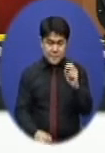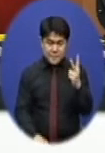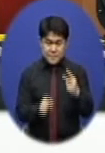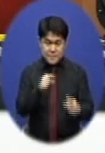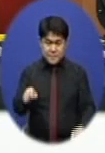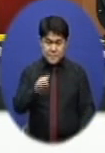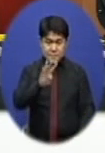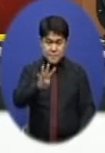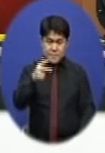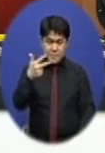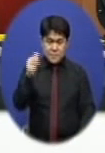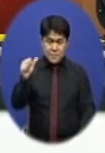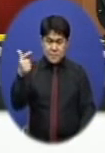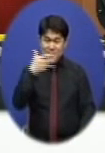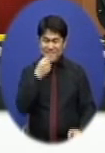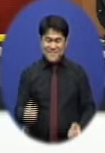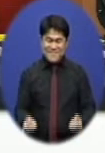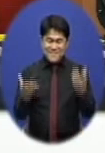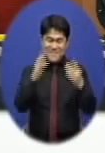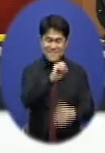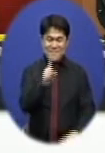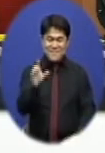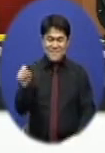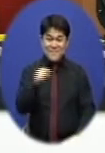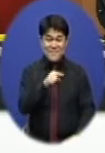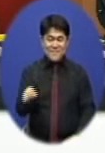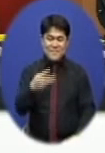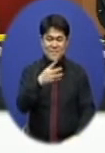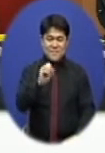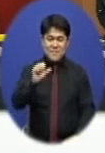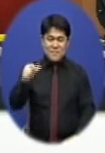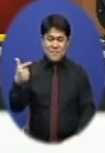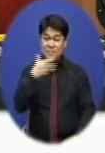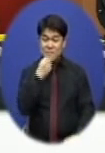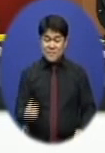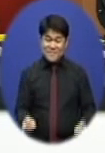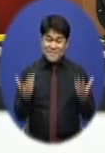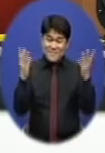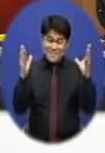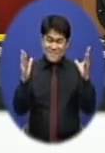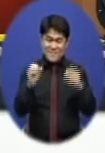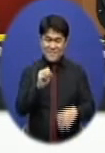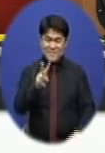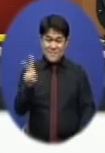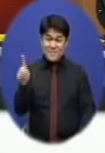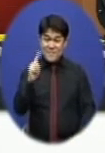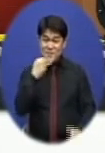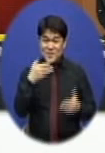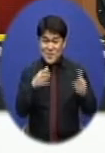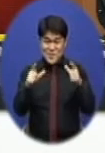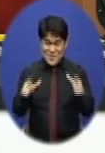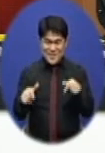02로 시작하고요. 4756님 축하합니다. 010으로 시작됩니다. 3056님 네. 축하드립니다. 031은 저